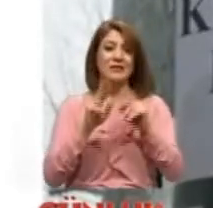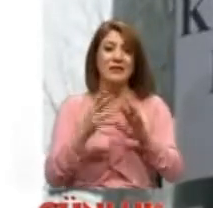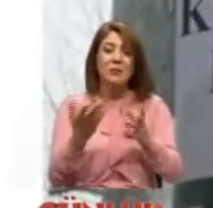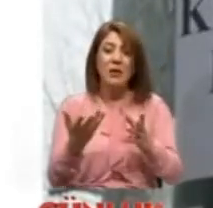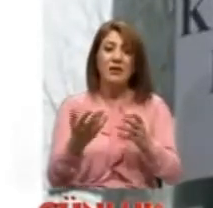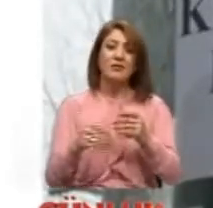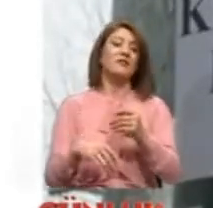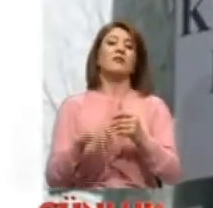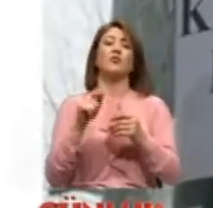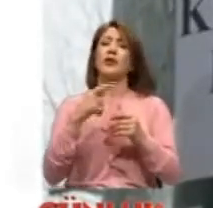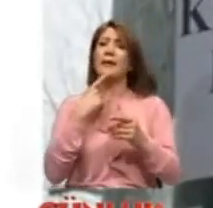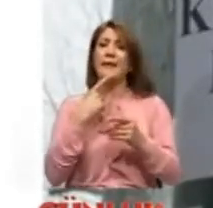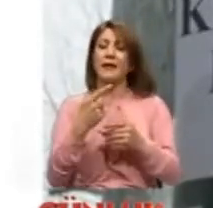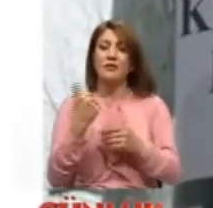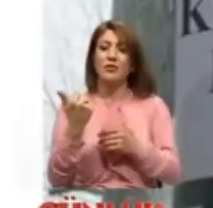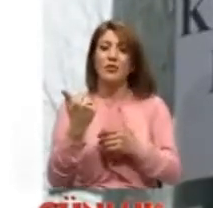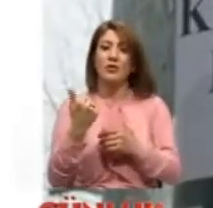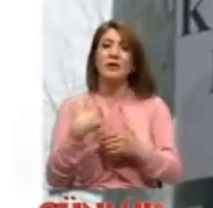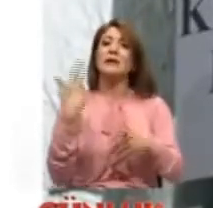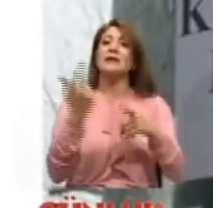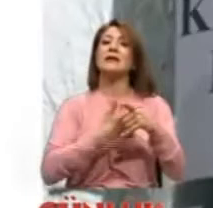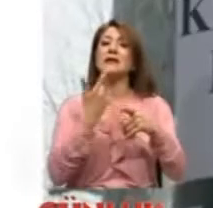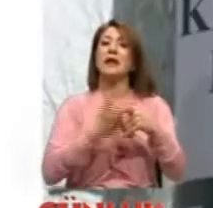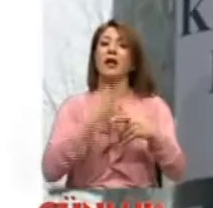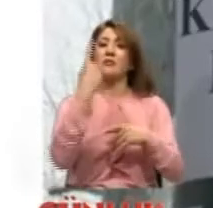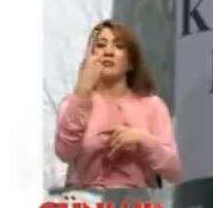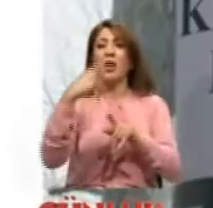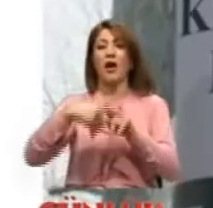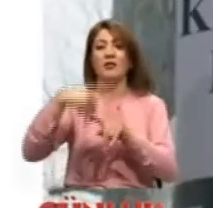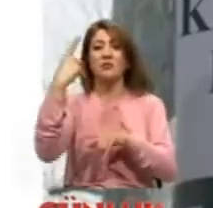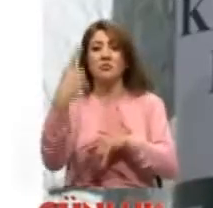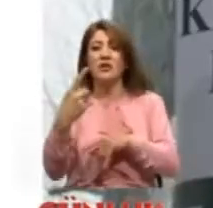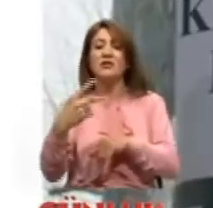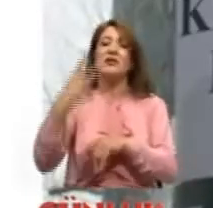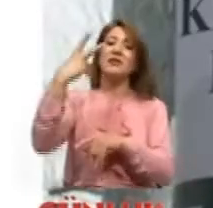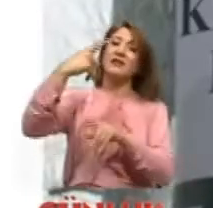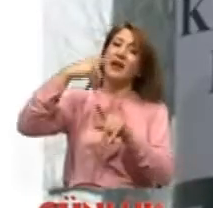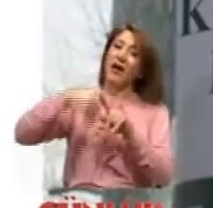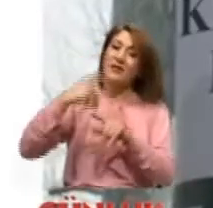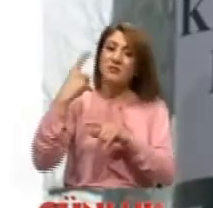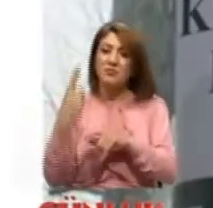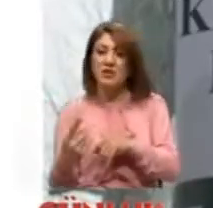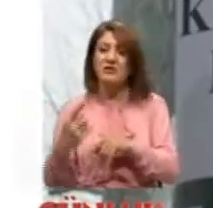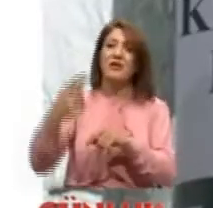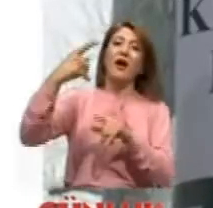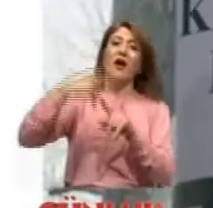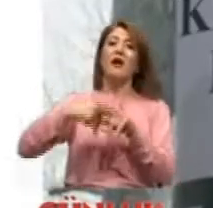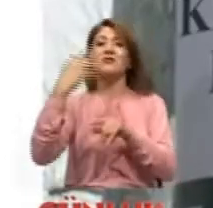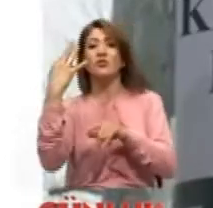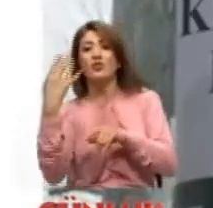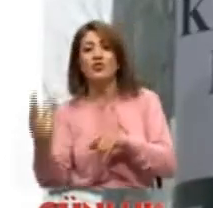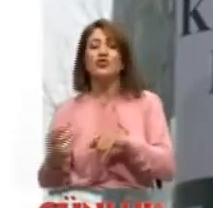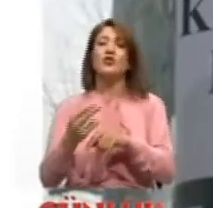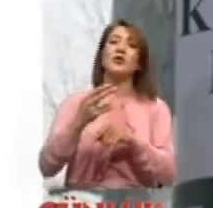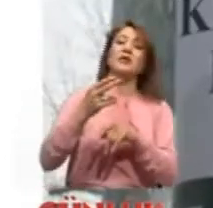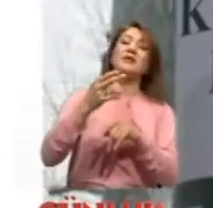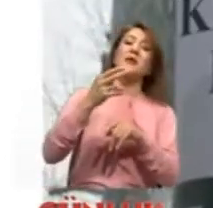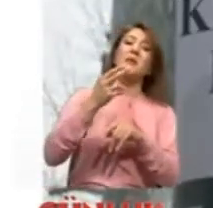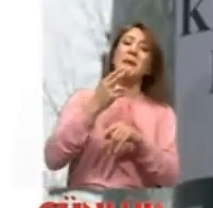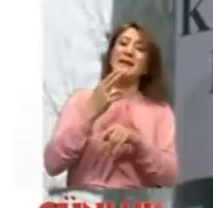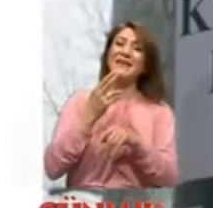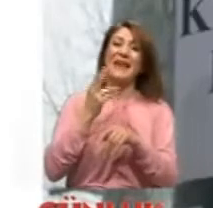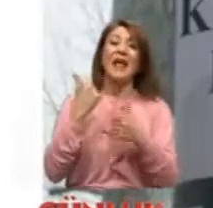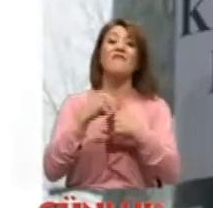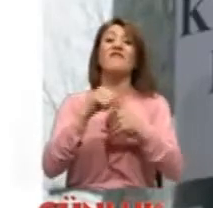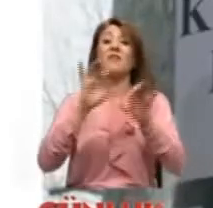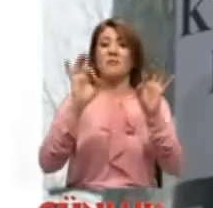çok enteresan. Ne diyor burada? Evet, kiralık 1 artı 1, 2 artı 1, artı 3 artı 1. Bekara Kızılderili'ye